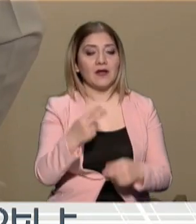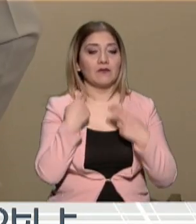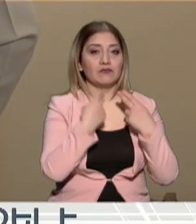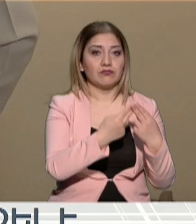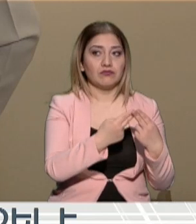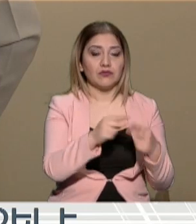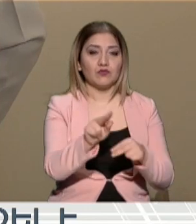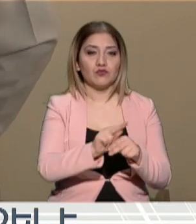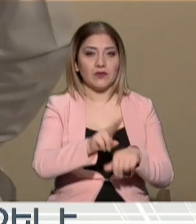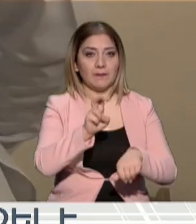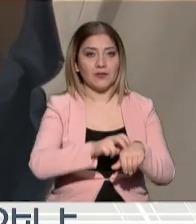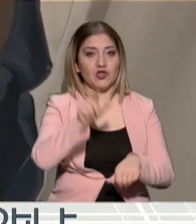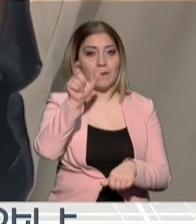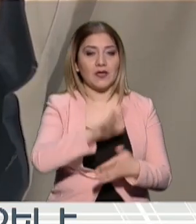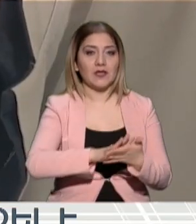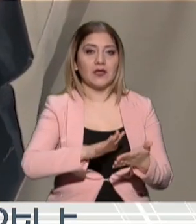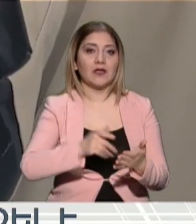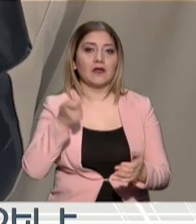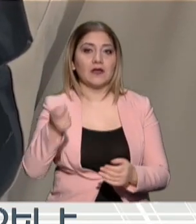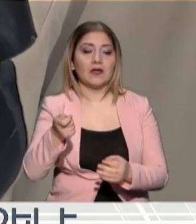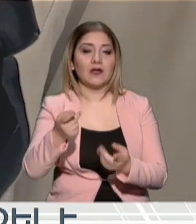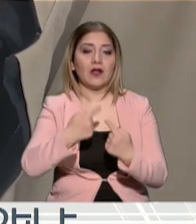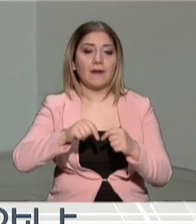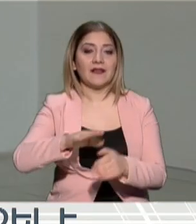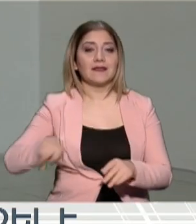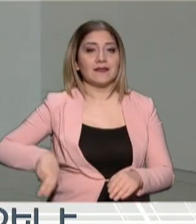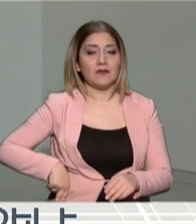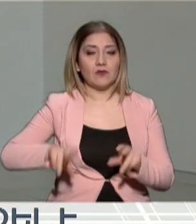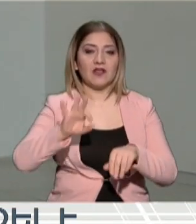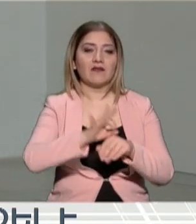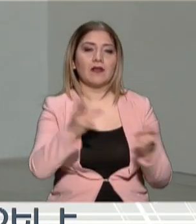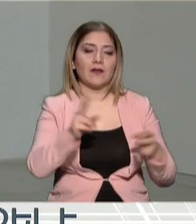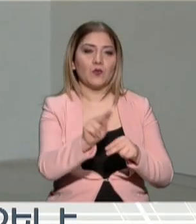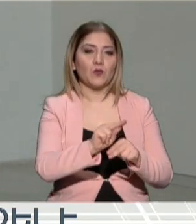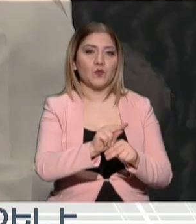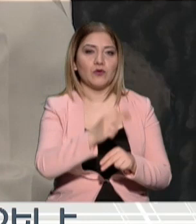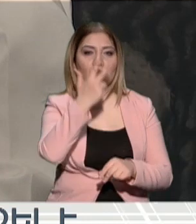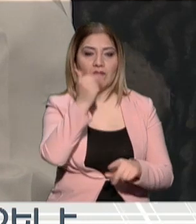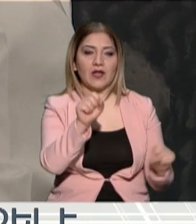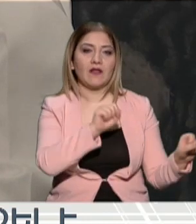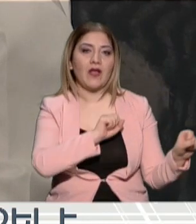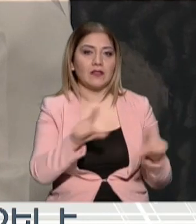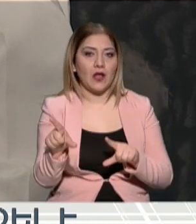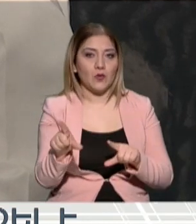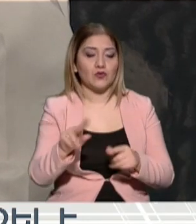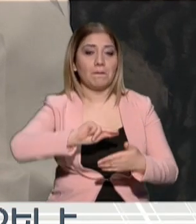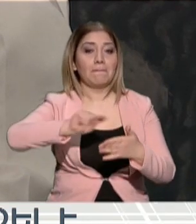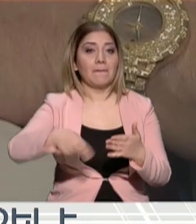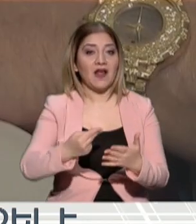Քրեակատարողական հիմնարկում բուժող բժիշկը դիմում է պոակի տնորենին, նշում, որ հիվանդը պետք է բուժվի քաղաքացիական հիվանդանոցում։ Ուղեգիր ստանալը տևում